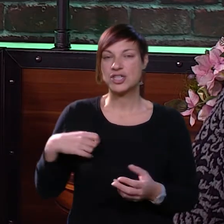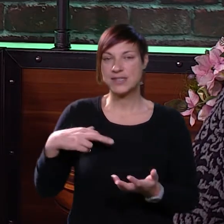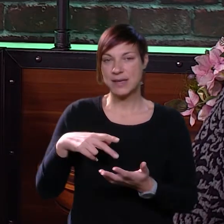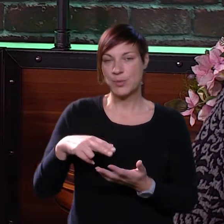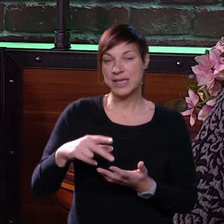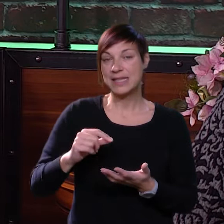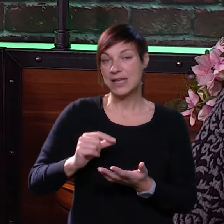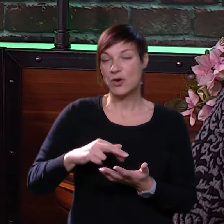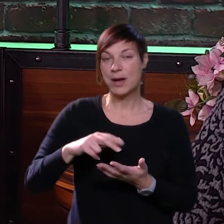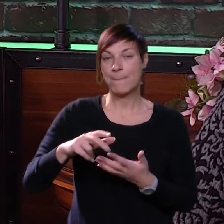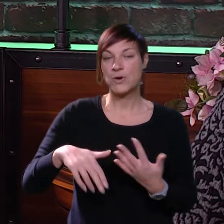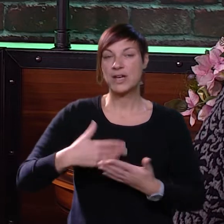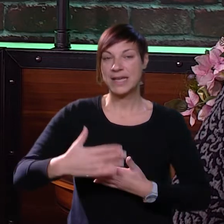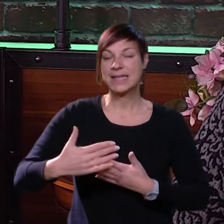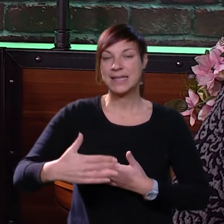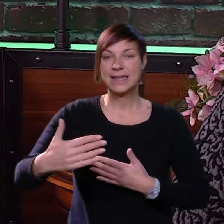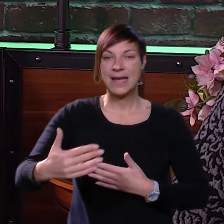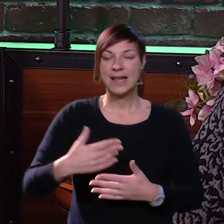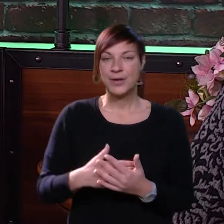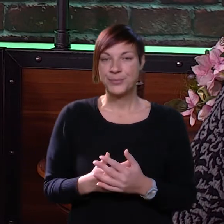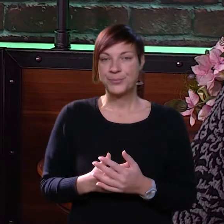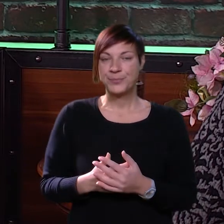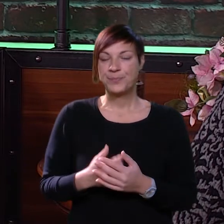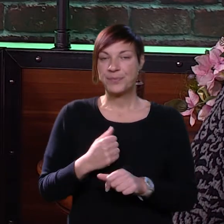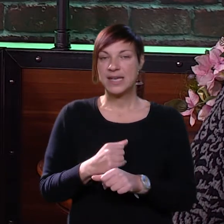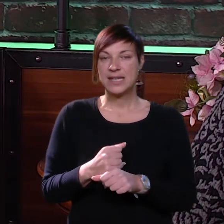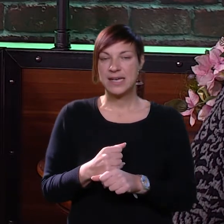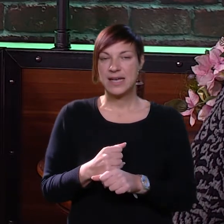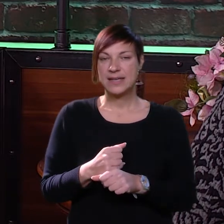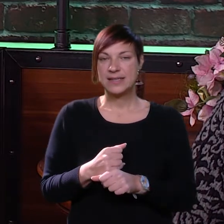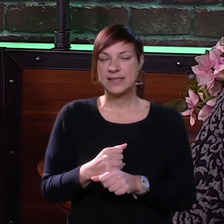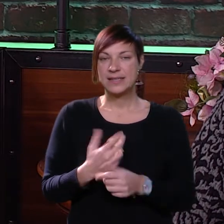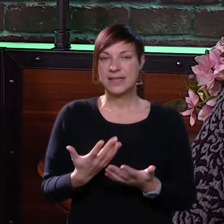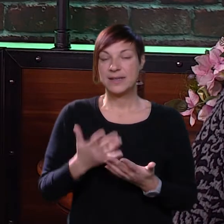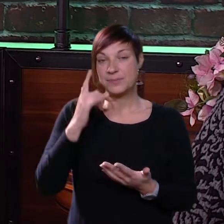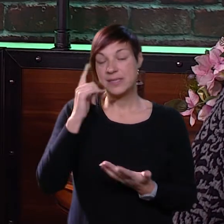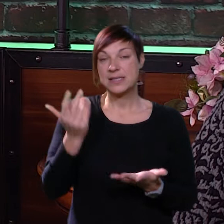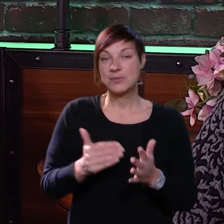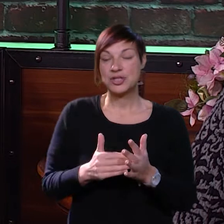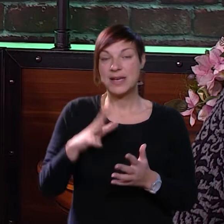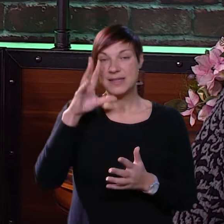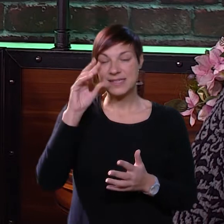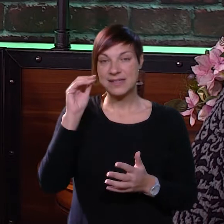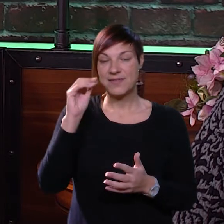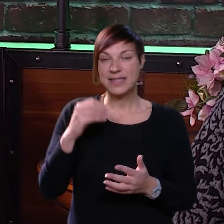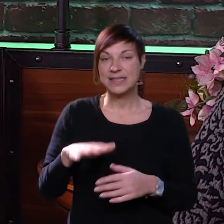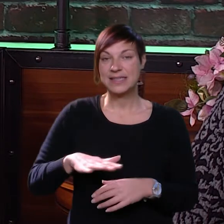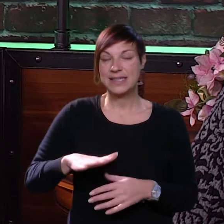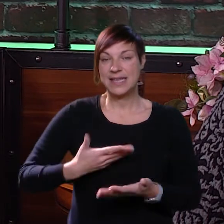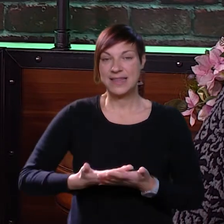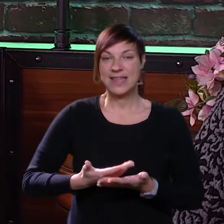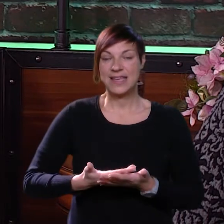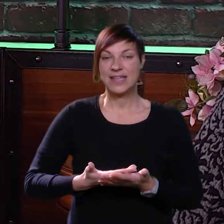strašno, samo idete korak po korak i onda idete dalje i radite ono, mislim što trebate i shvatite ono,